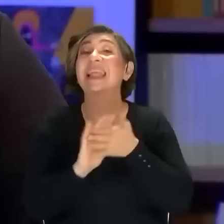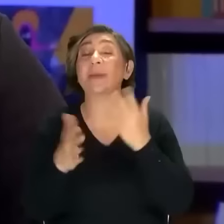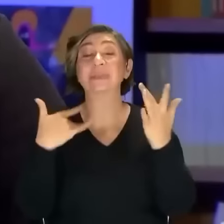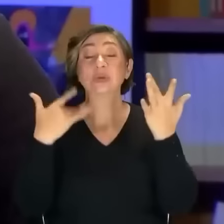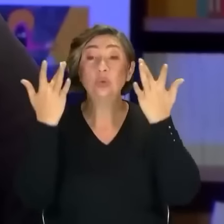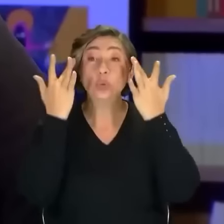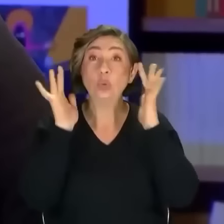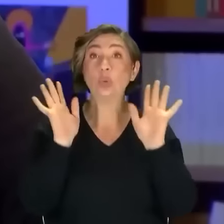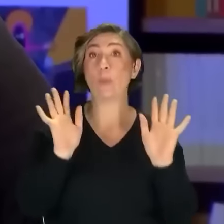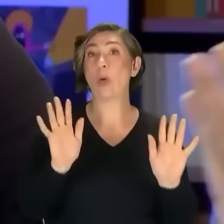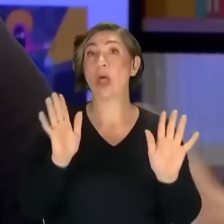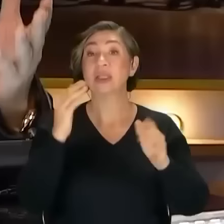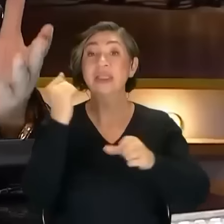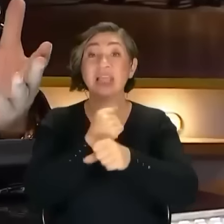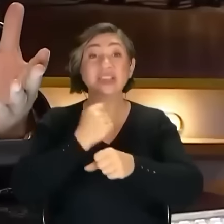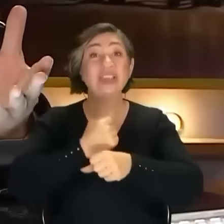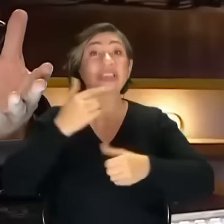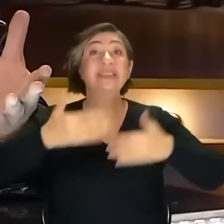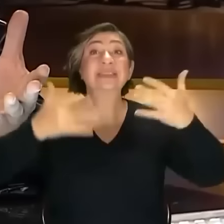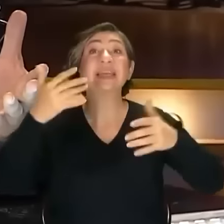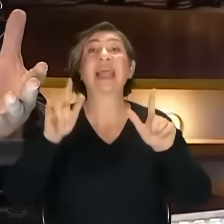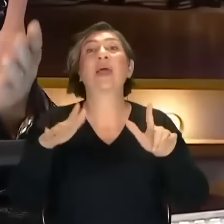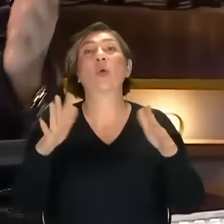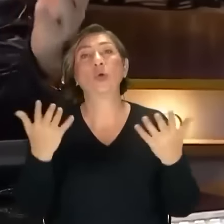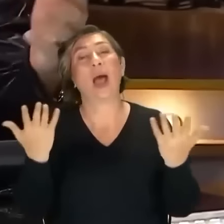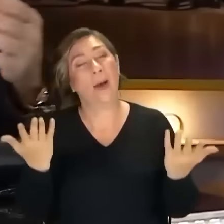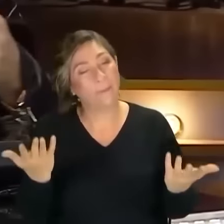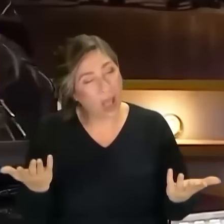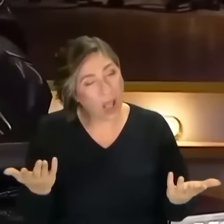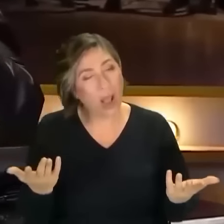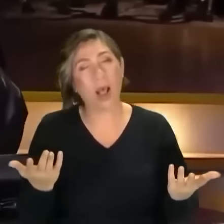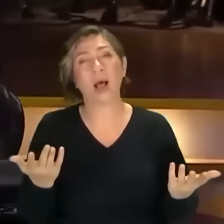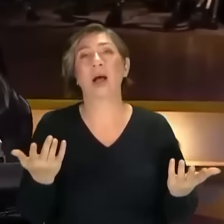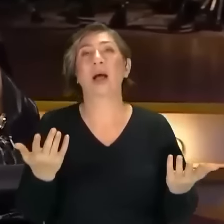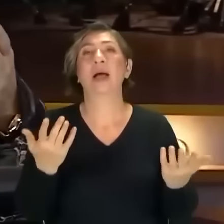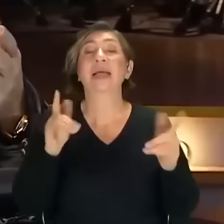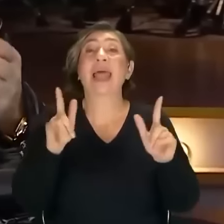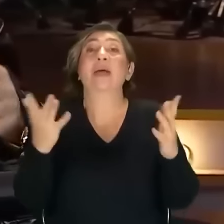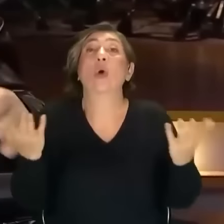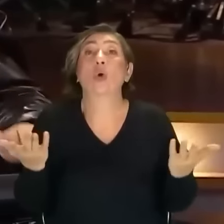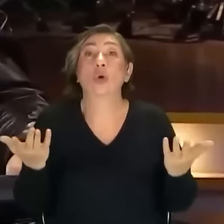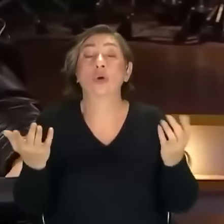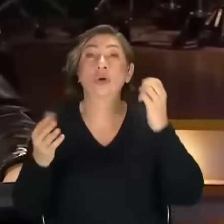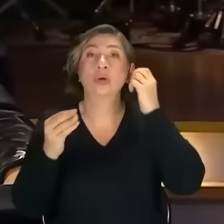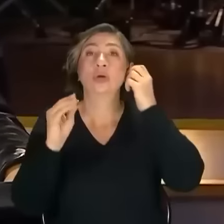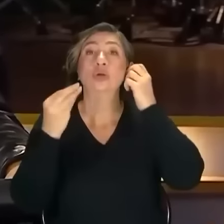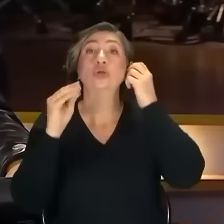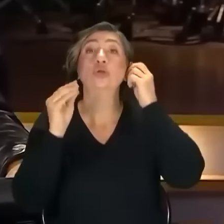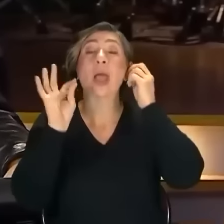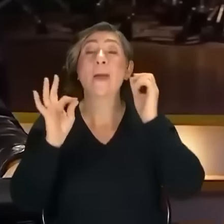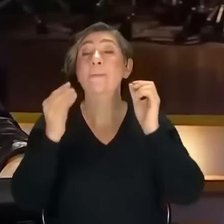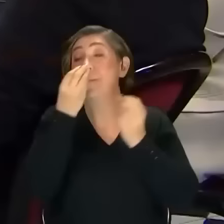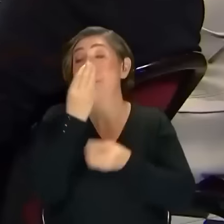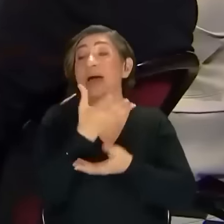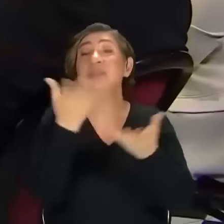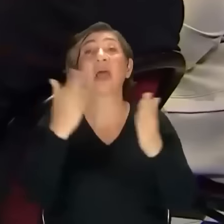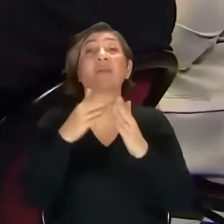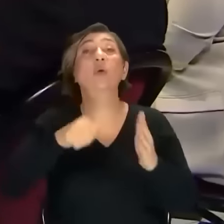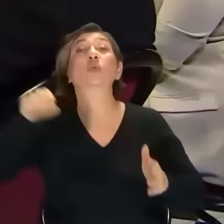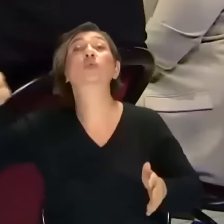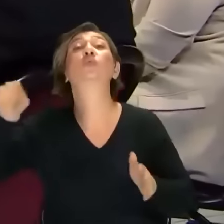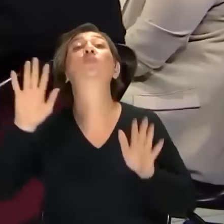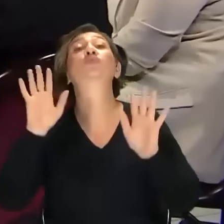medeniye bu kadar beton olmasına da gerek yoktu Tabii ki ama yani gerek yok çocuklarımı ş parkta niye eve